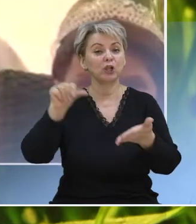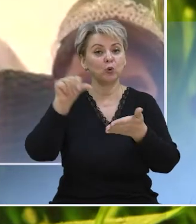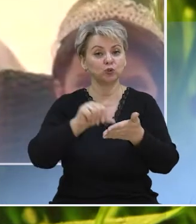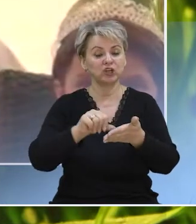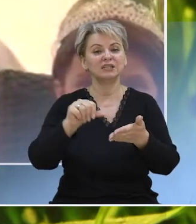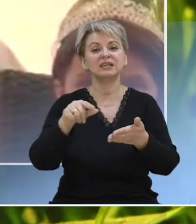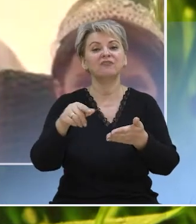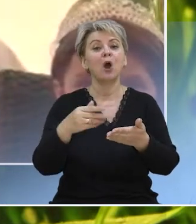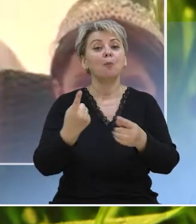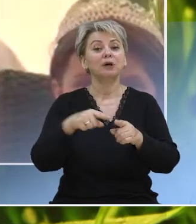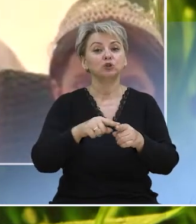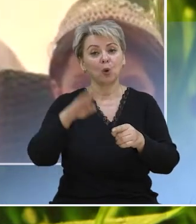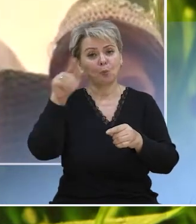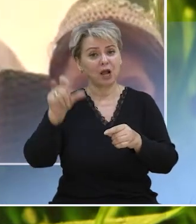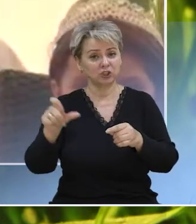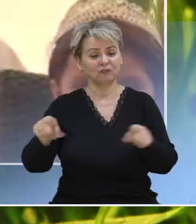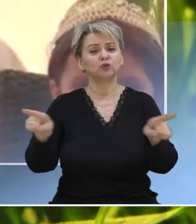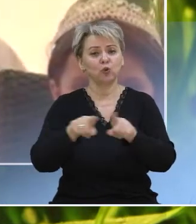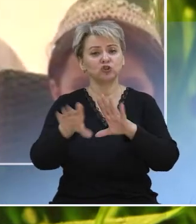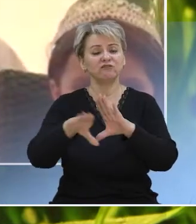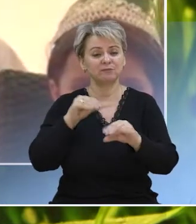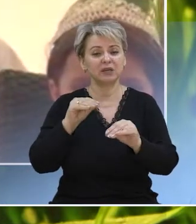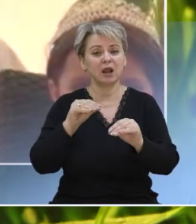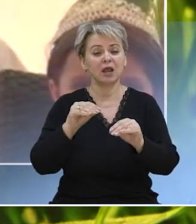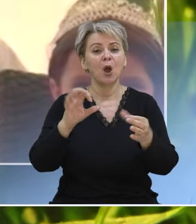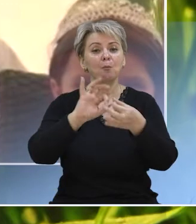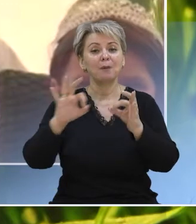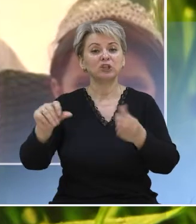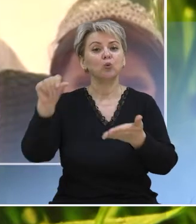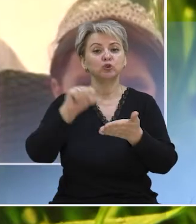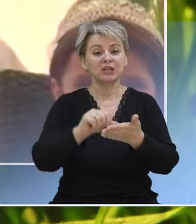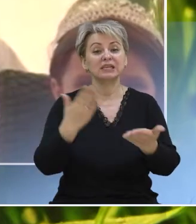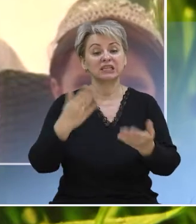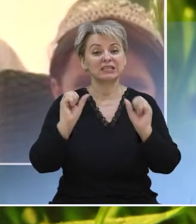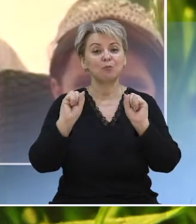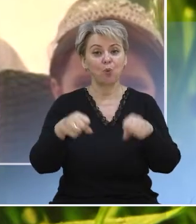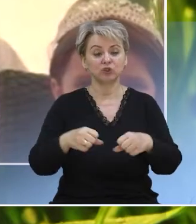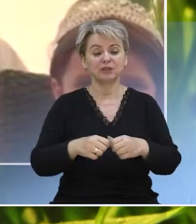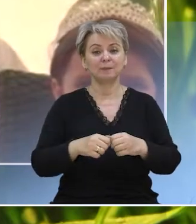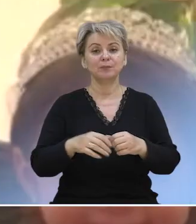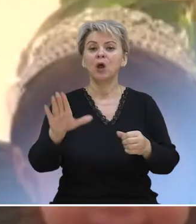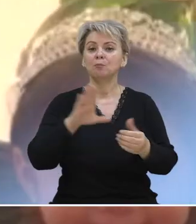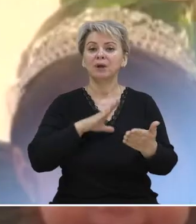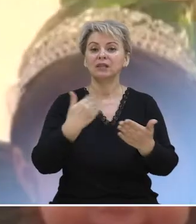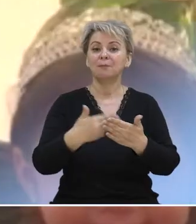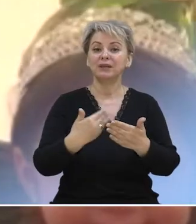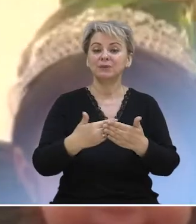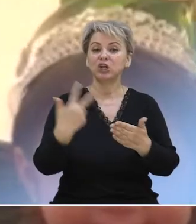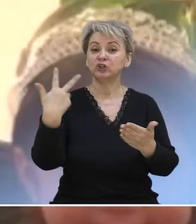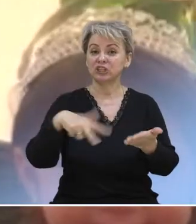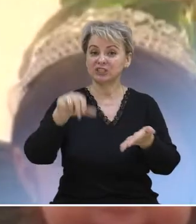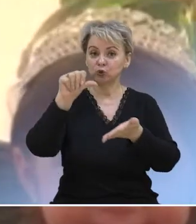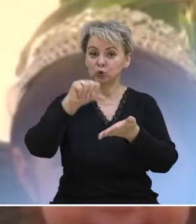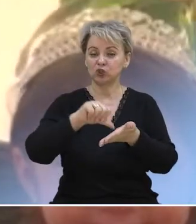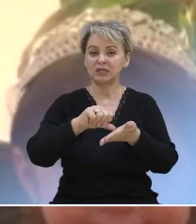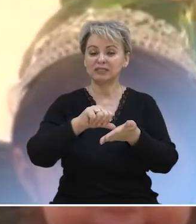было участниц, участников, потому что и мистера тоже выбирали. Поподробнее об участниках, если можно. Было около